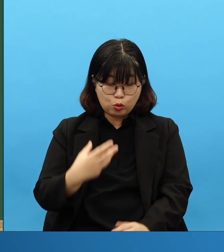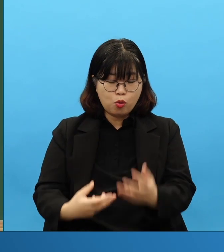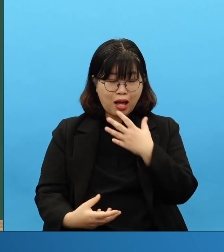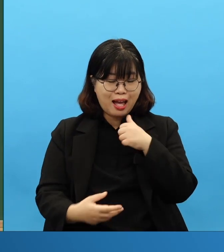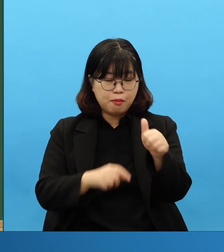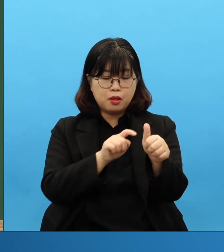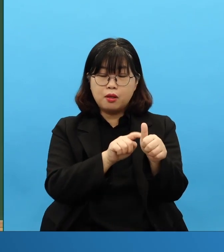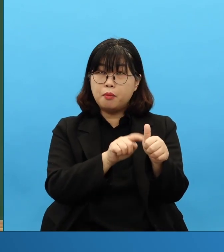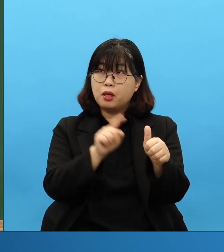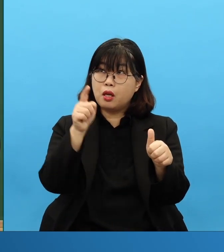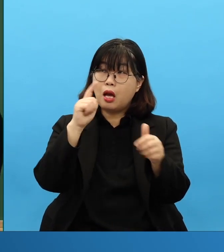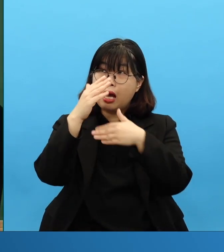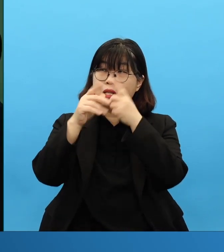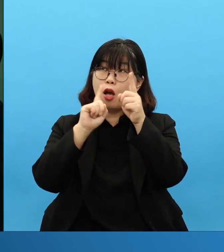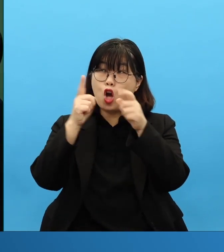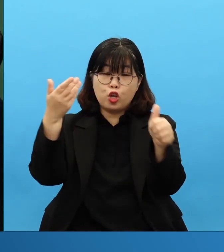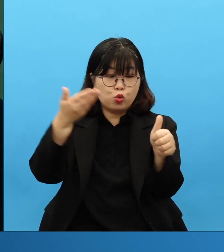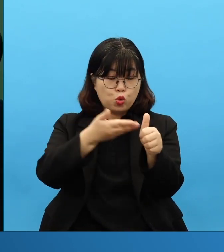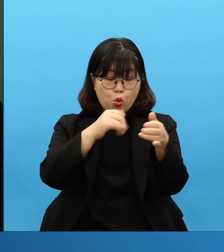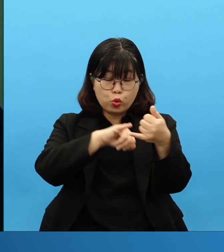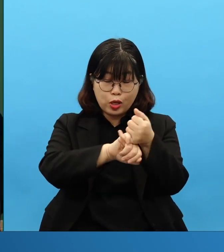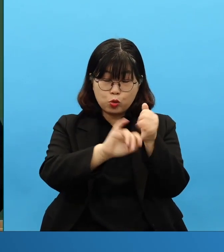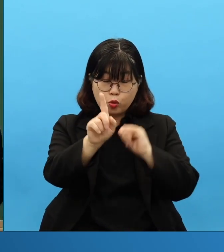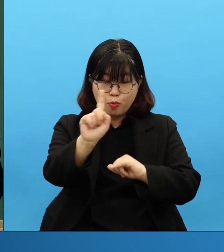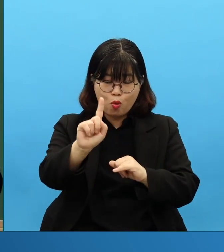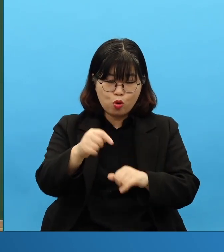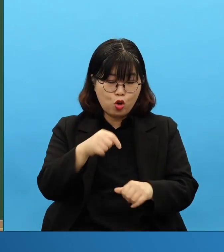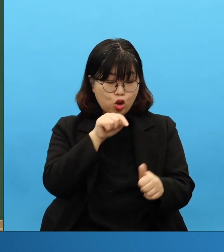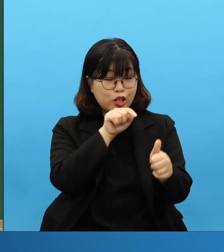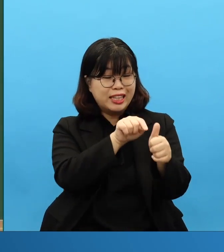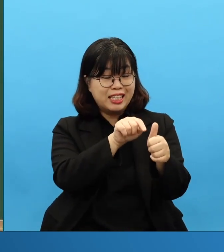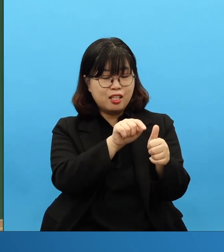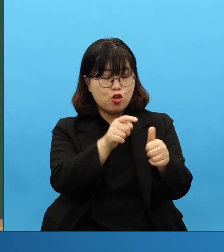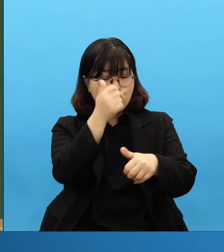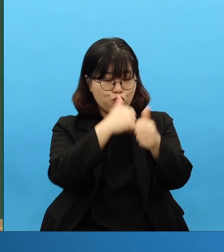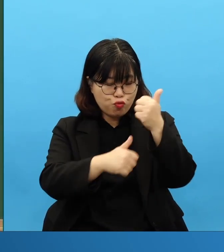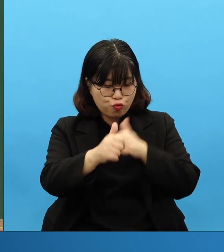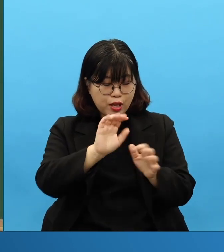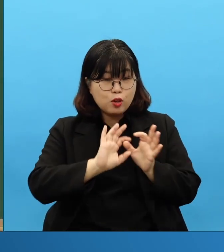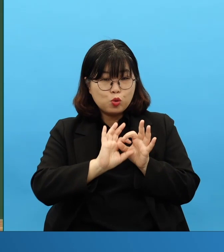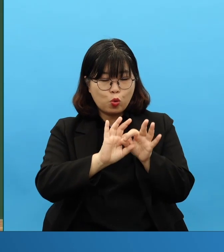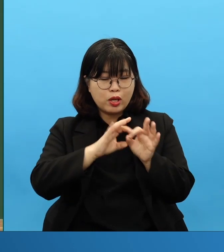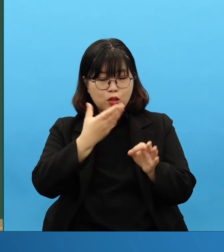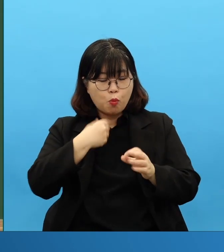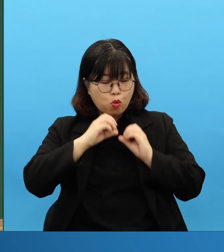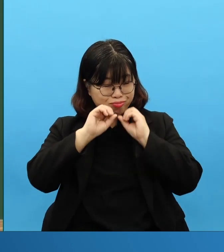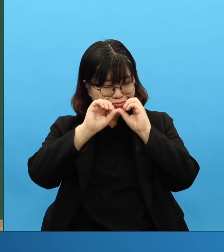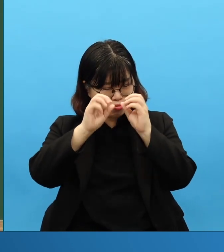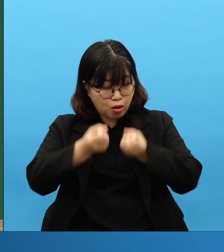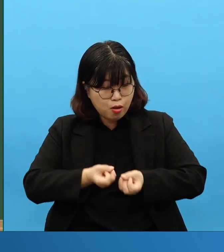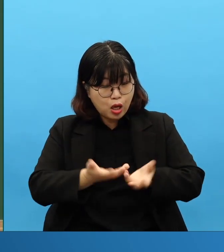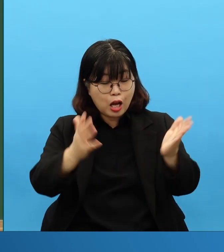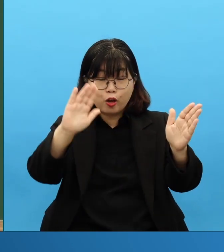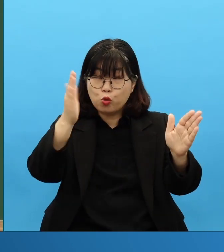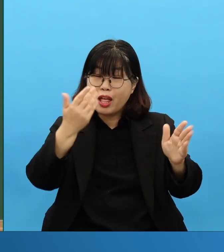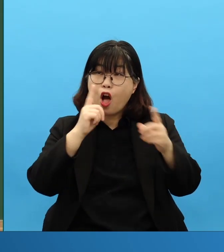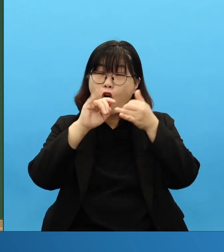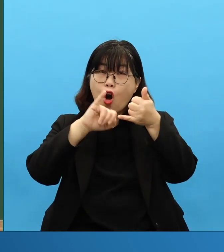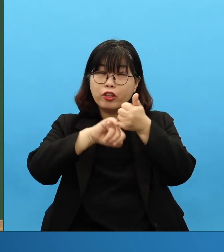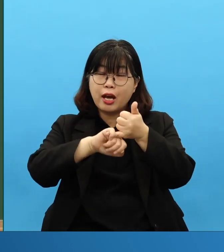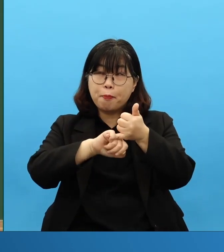겁니다. 그리고 소식 18절은 절대 불가능하다라는 의미로 지세대에 대해서 것을 아라카지메 미세타노데스. 이게 이